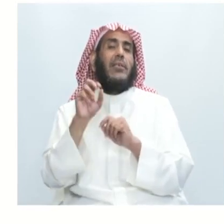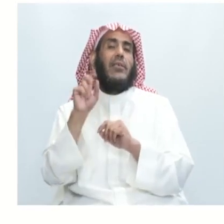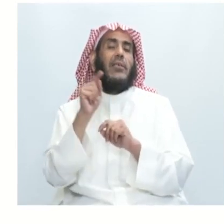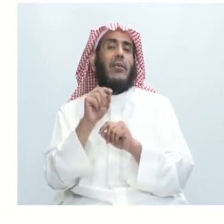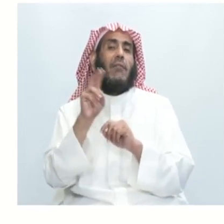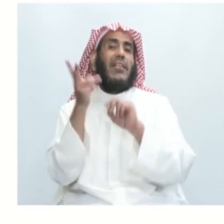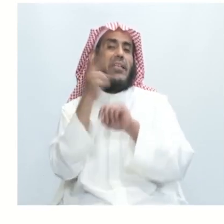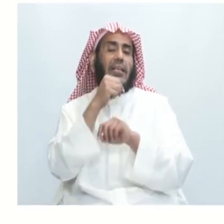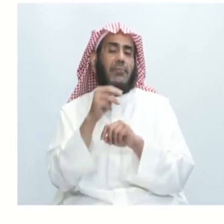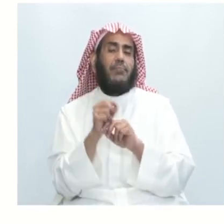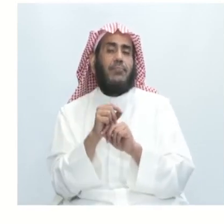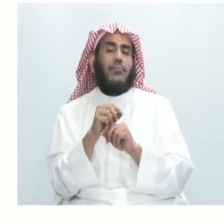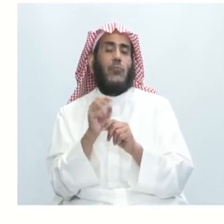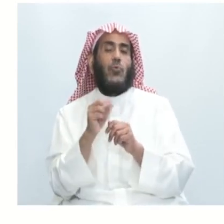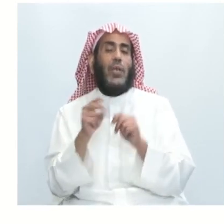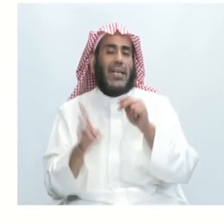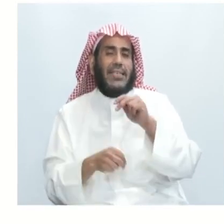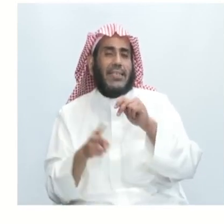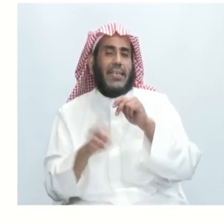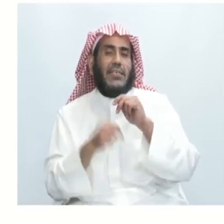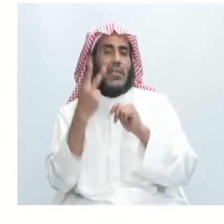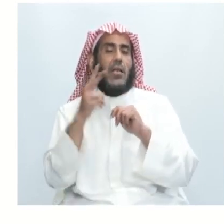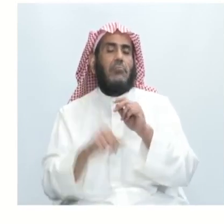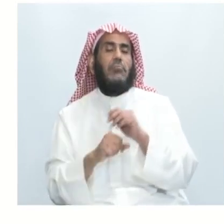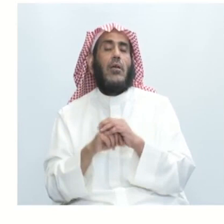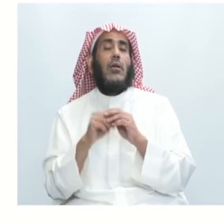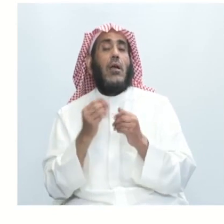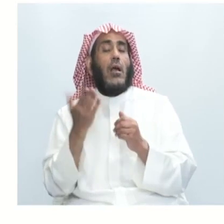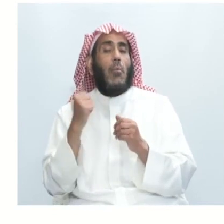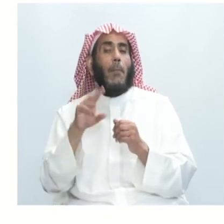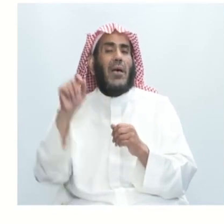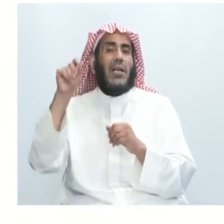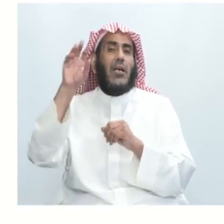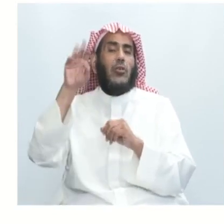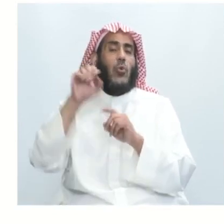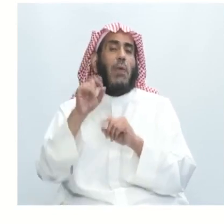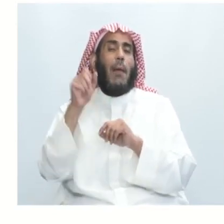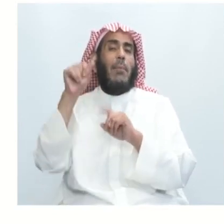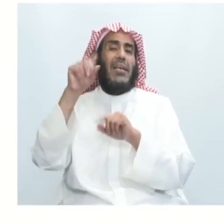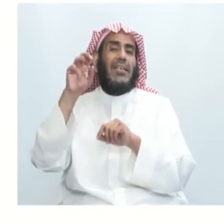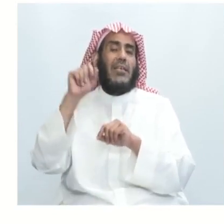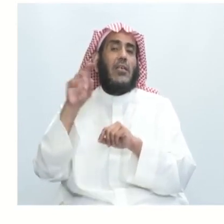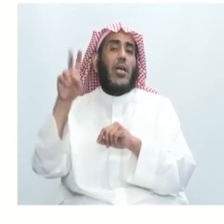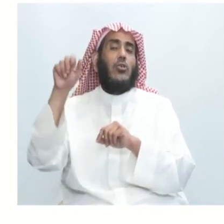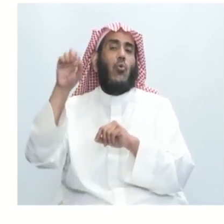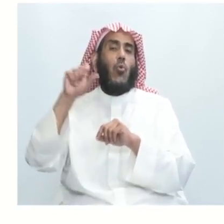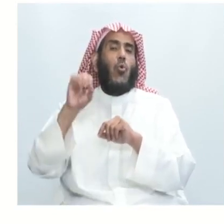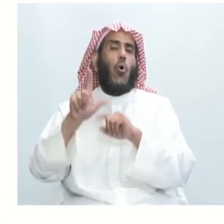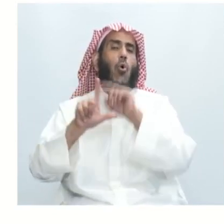فتحتان وتنوين الكسر الكسره يعني كما عرفت مره رجل بابي بكر الصديق رجل